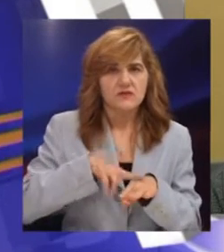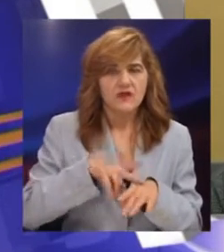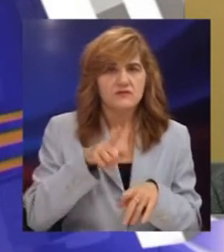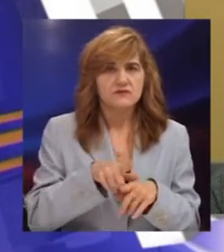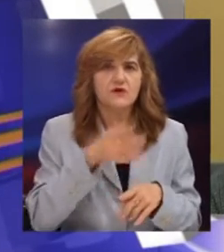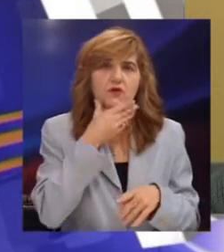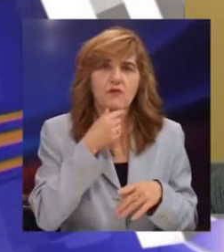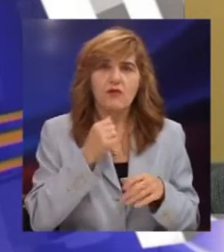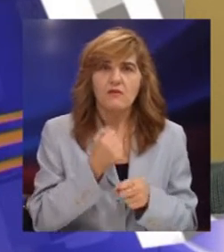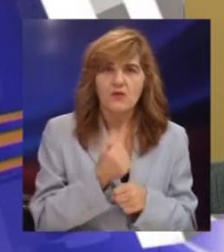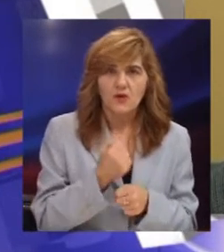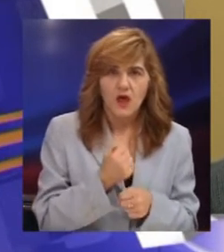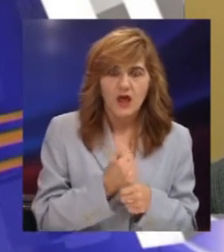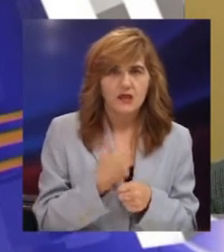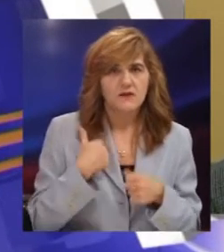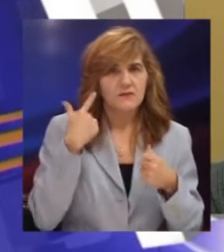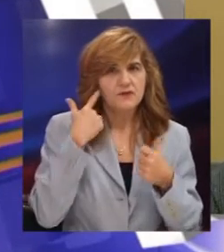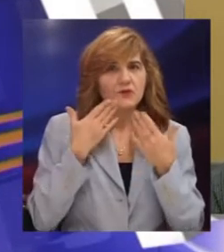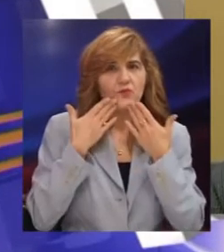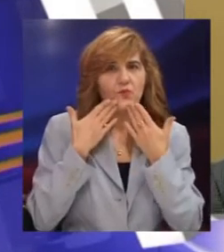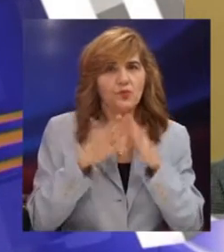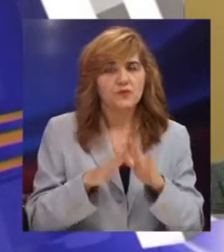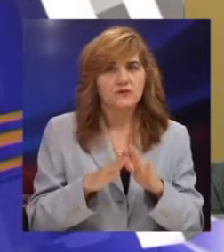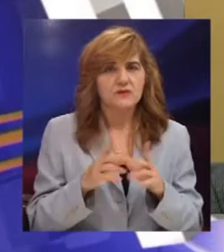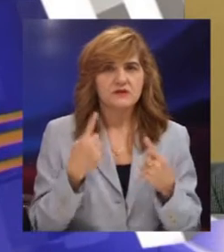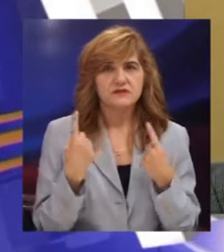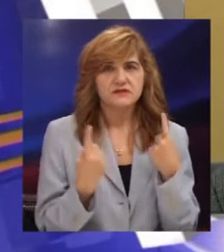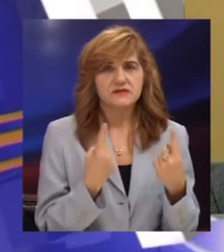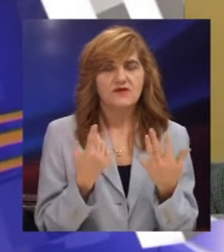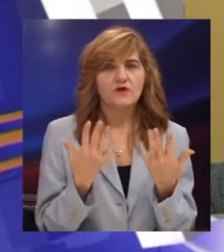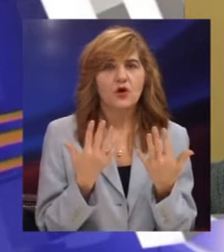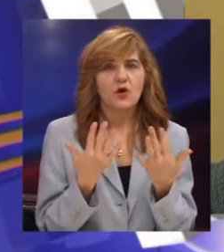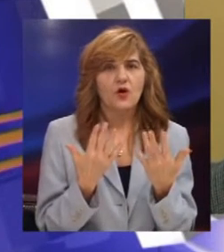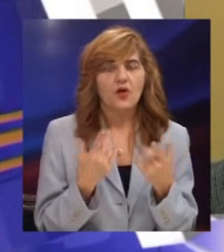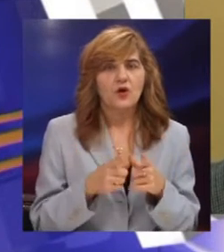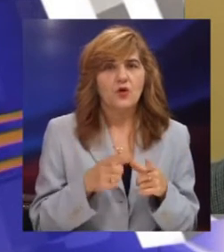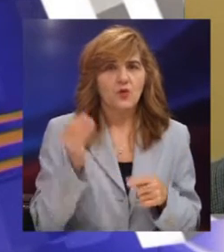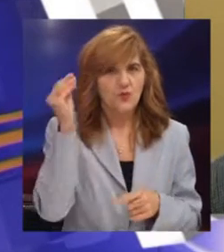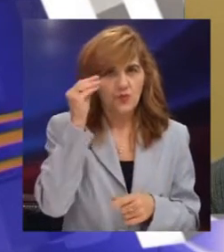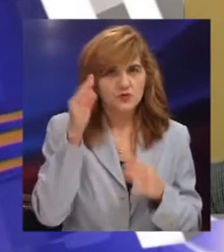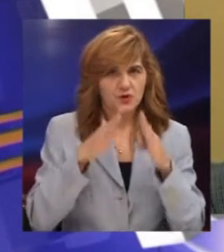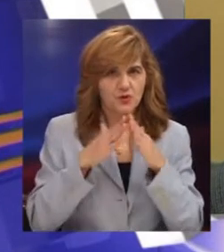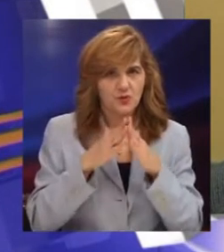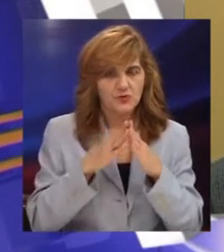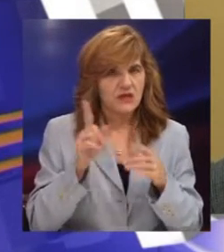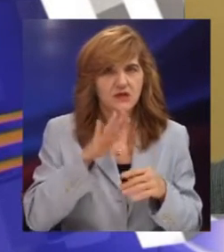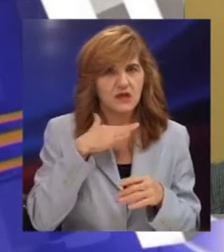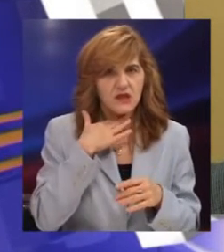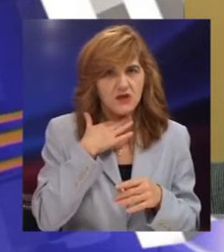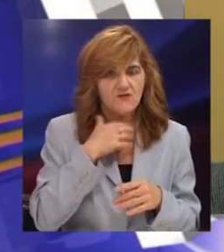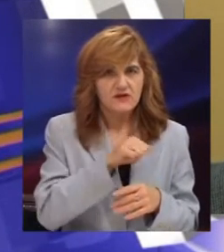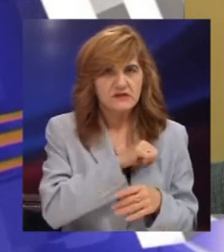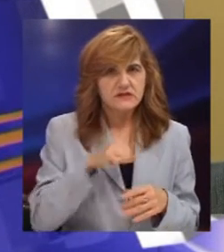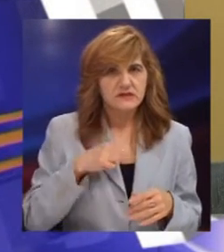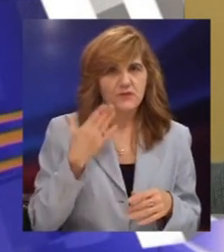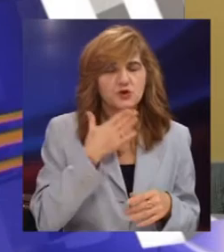oni jako lepo rade. Ja mislim da ćemo uspeti. To zavisi koliko oni uče još i kod kuće, jer nije dovoljno